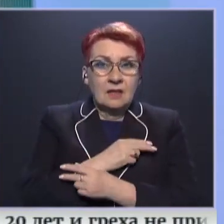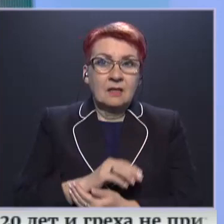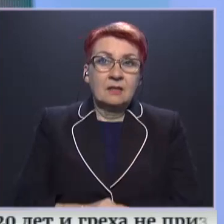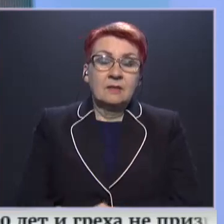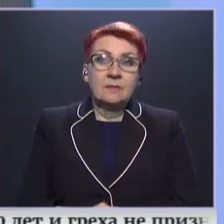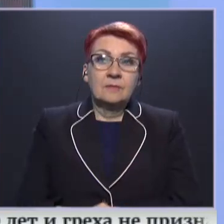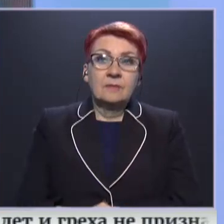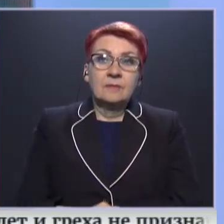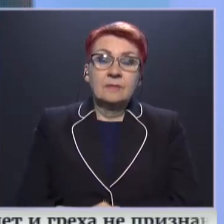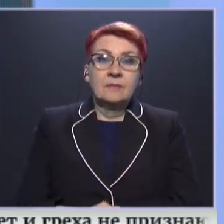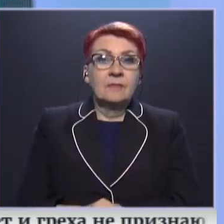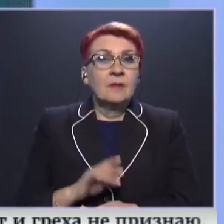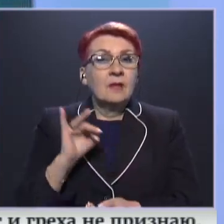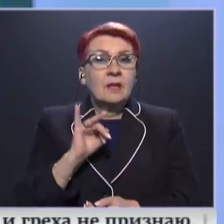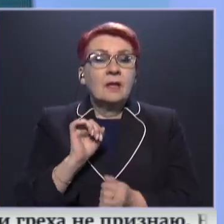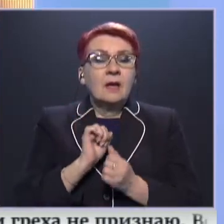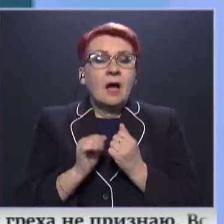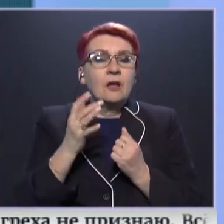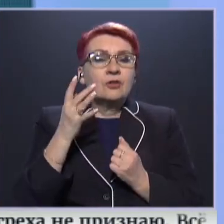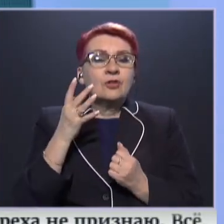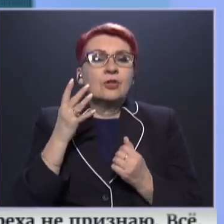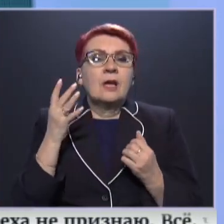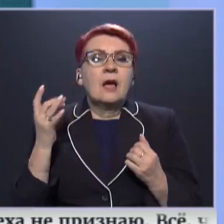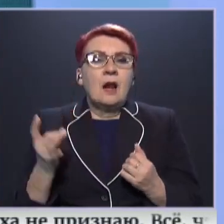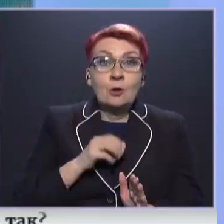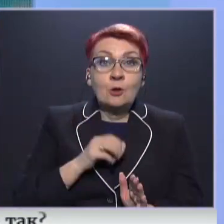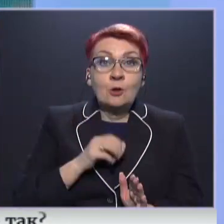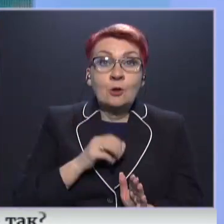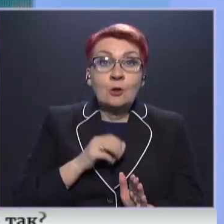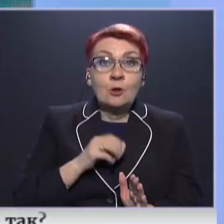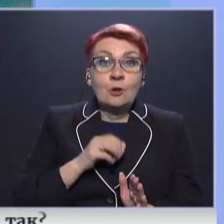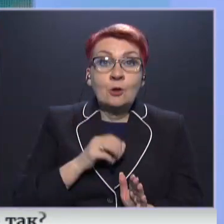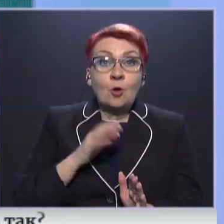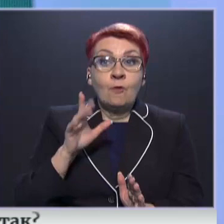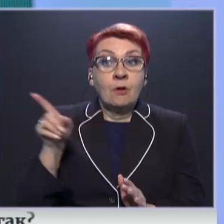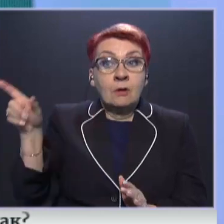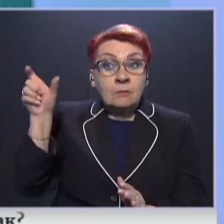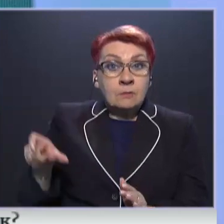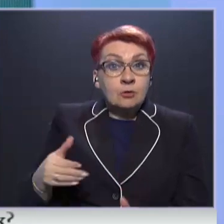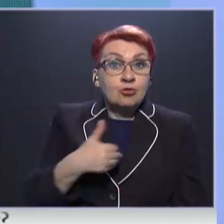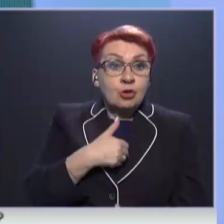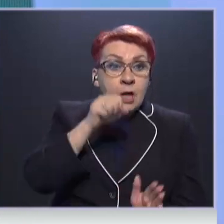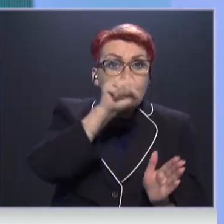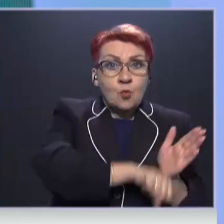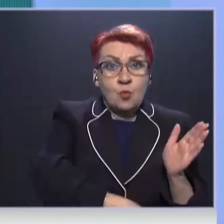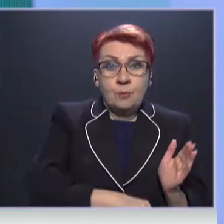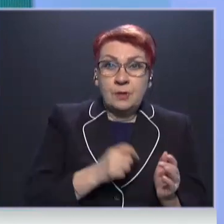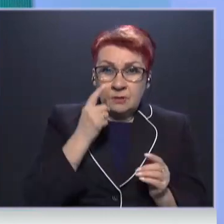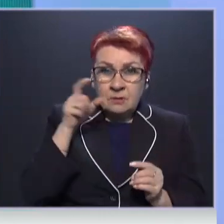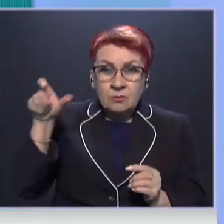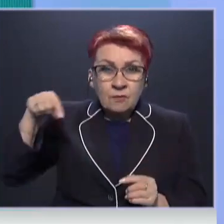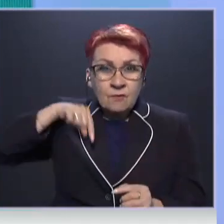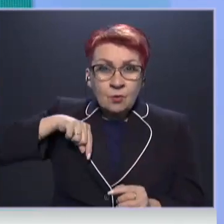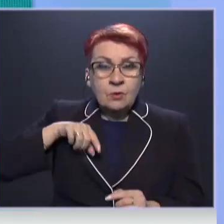И каждый раз сердце обливается кровью, когда... Да, то есть желание убить, оно, собственно говоря, идет